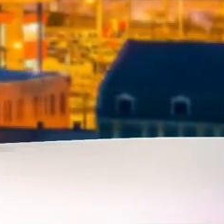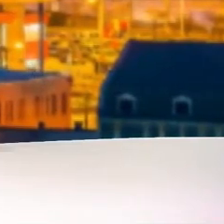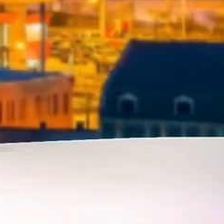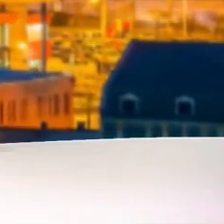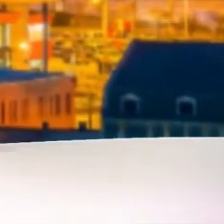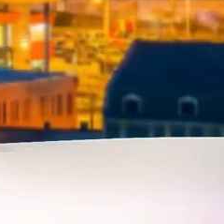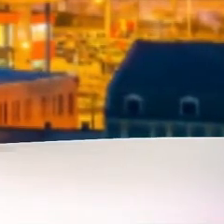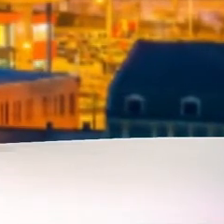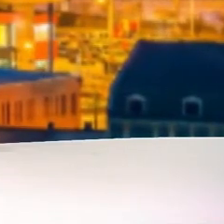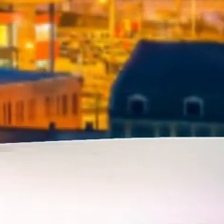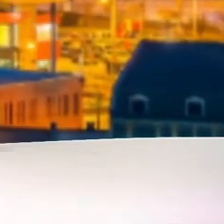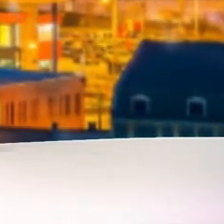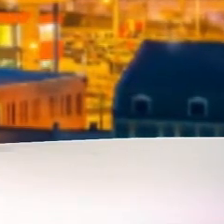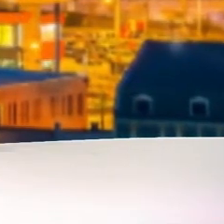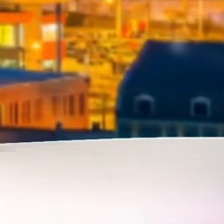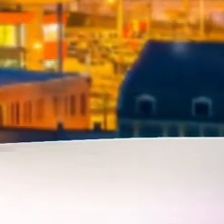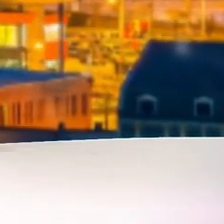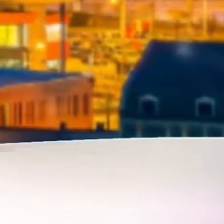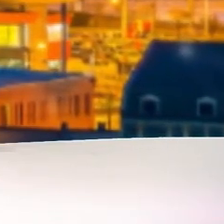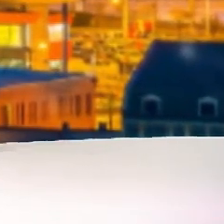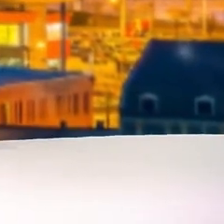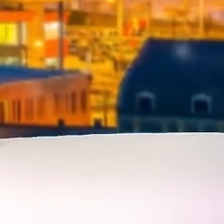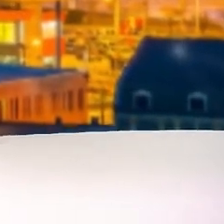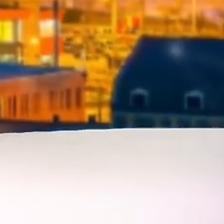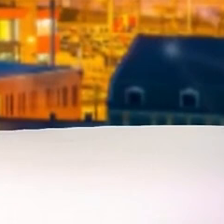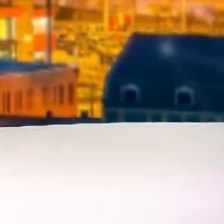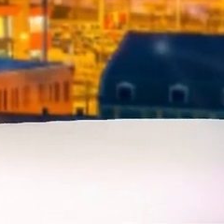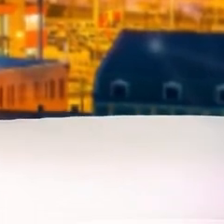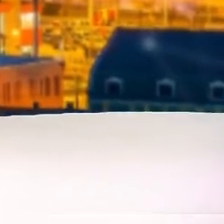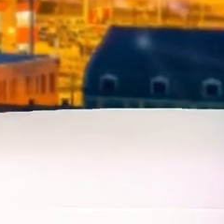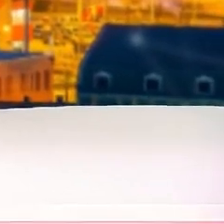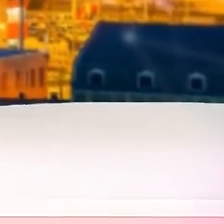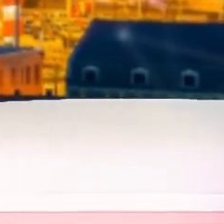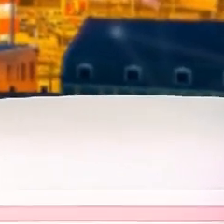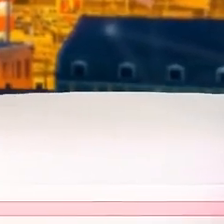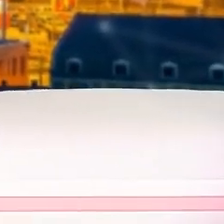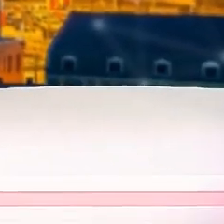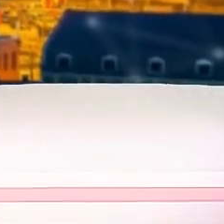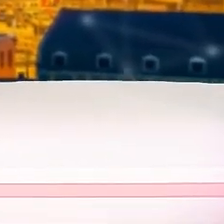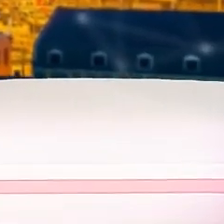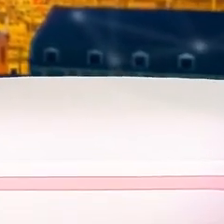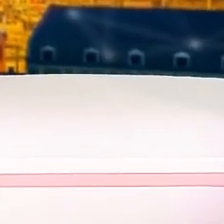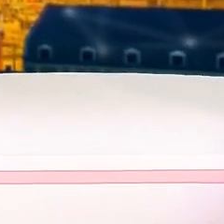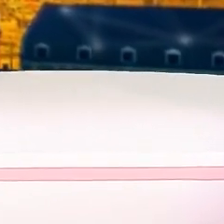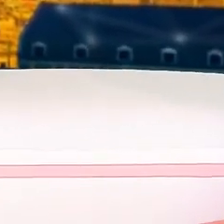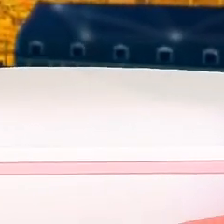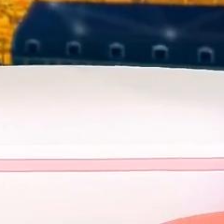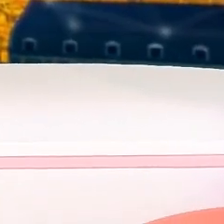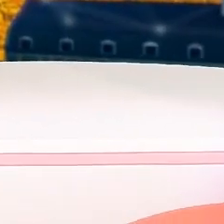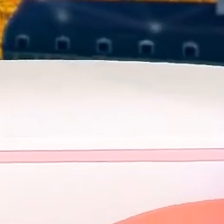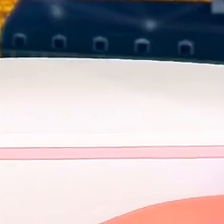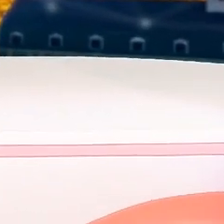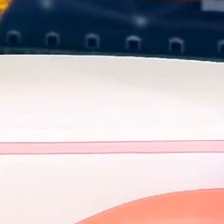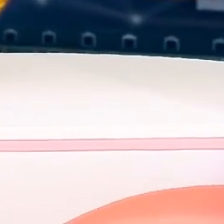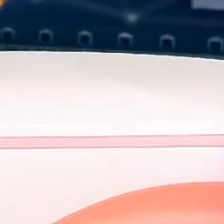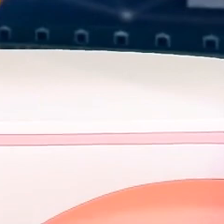Roxana, mulțumim pentru aceste informații. Doamnelor și domnilor, jurnalul se încheie aici. Știrile noastre le puteți vedea și pe site-ul focus.mtv.ro. Eu vă